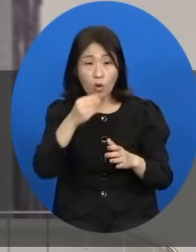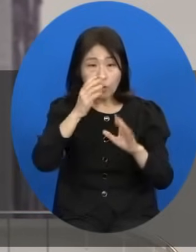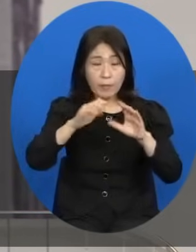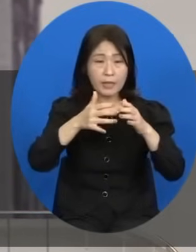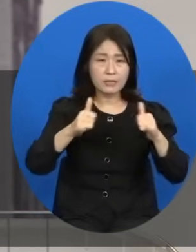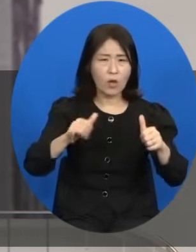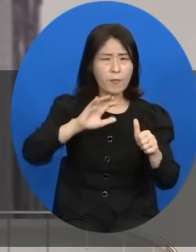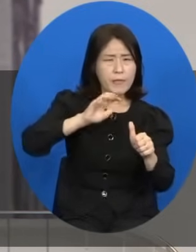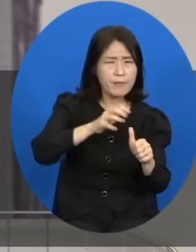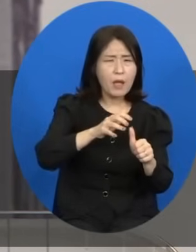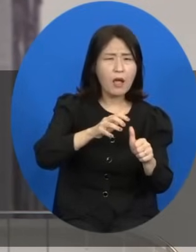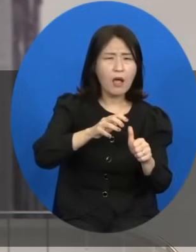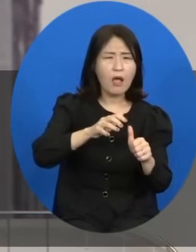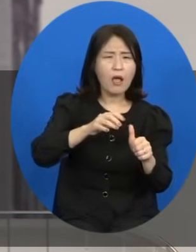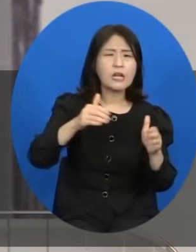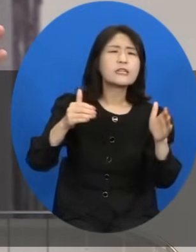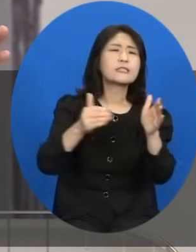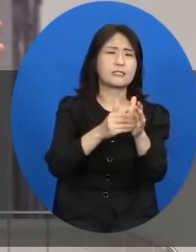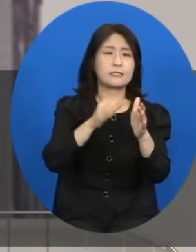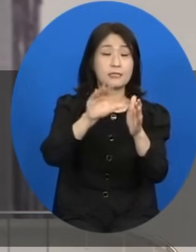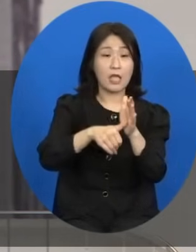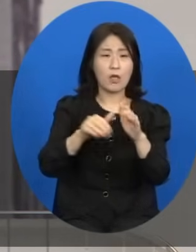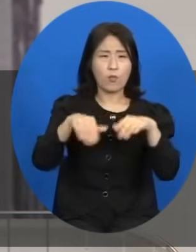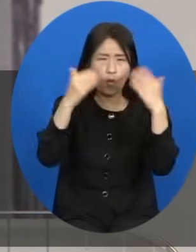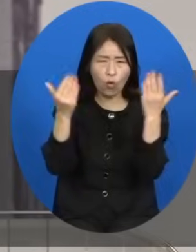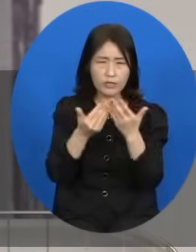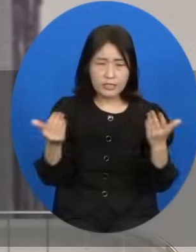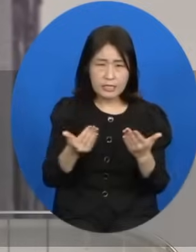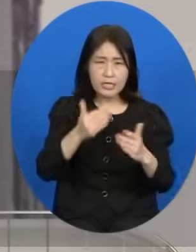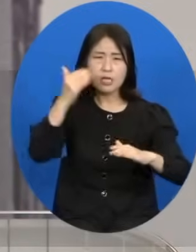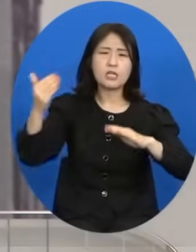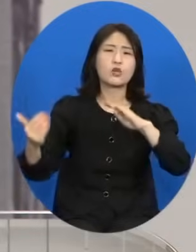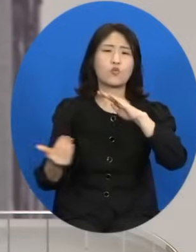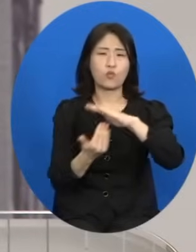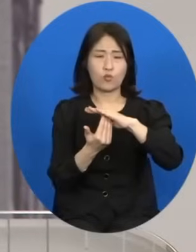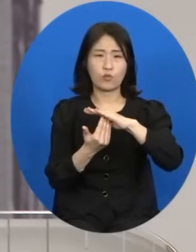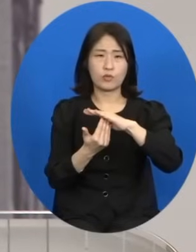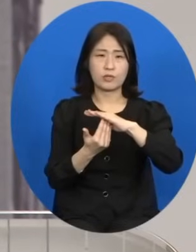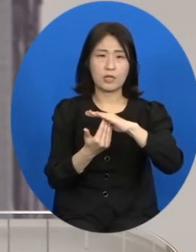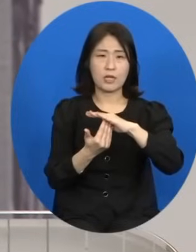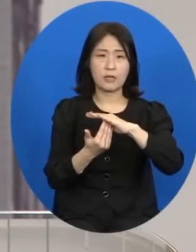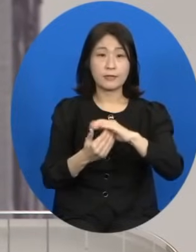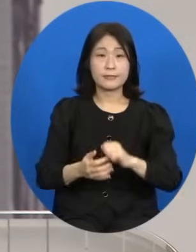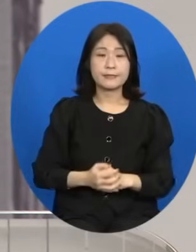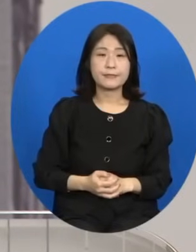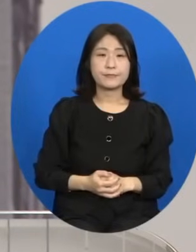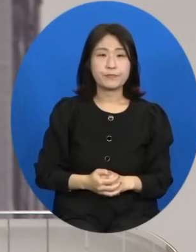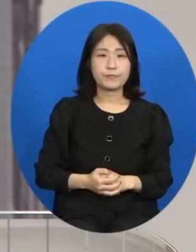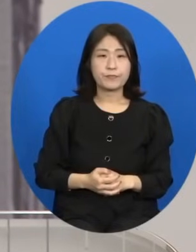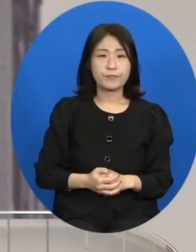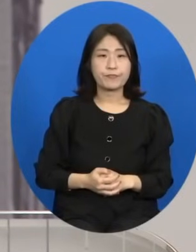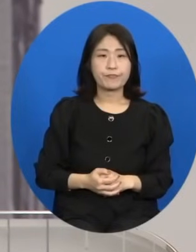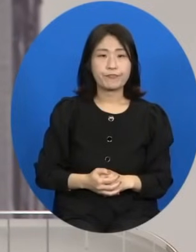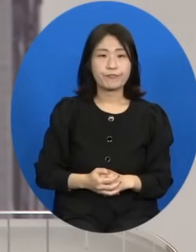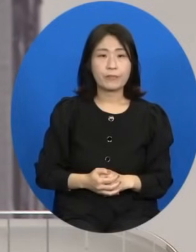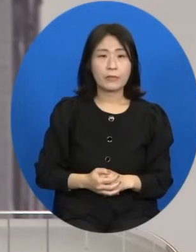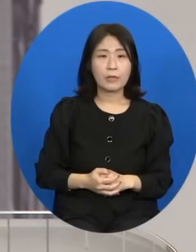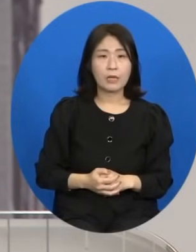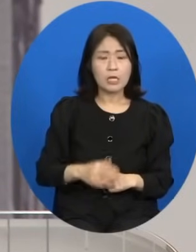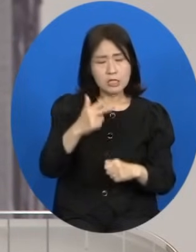때 모든 일이 다 이루어질 것이다 3년 반인데 7년이라고 하는 어떤 7이라는 완전한 숫자의